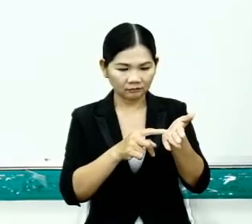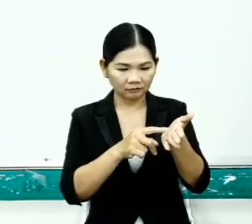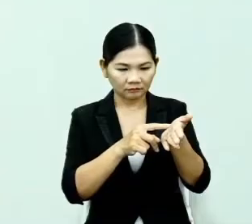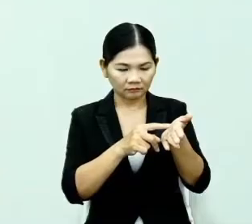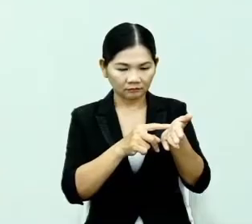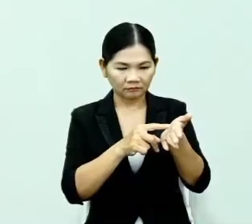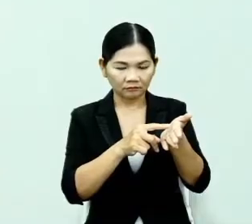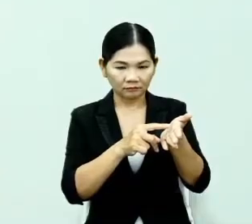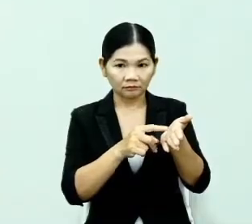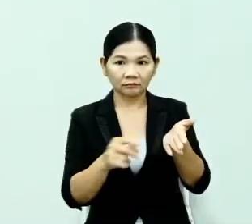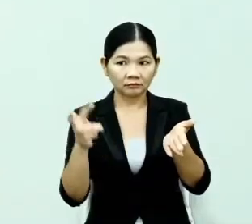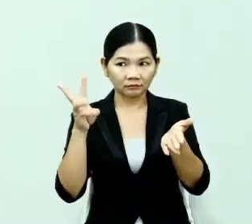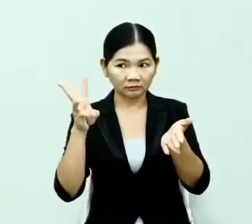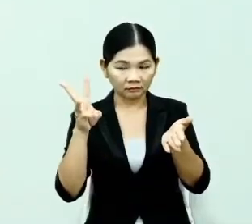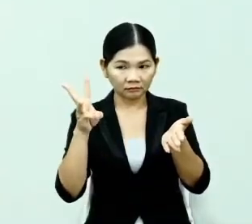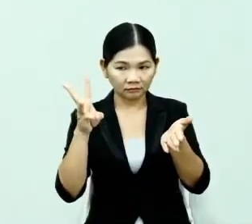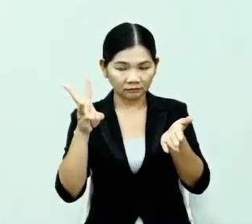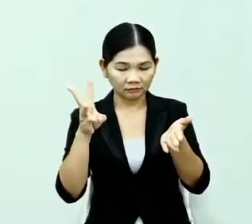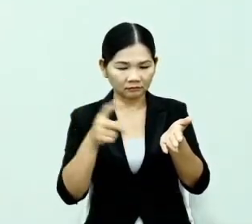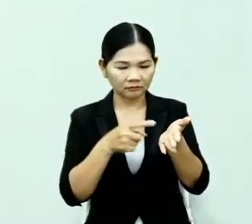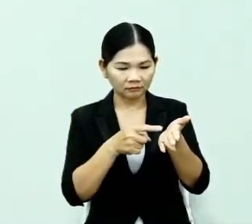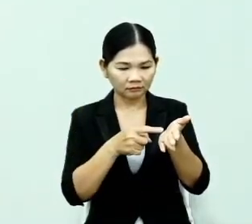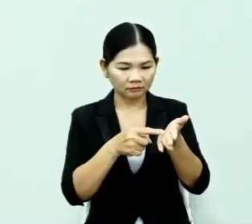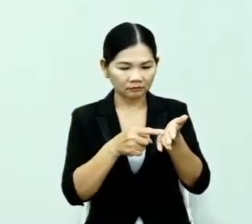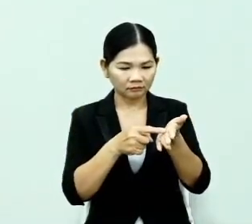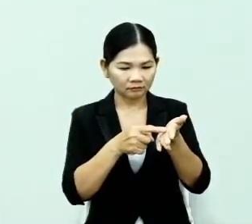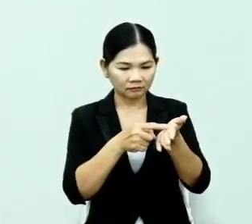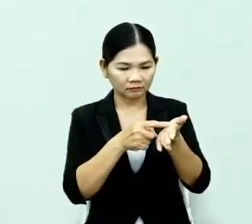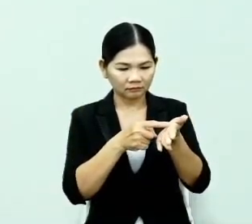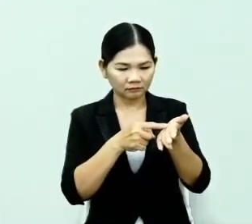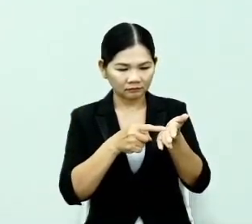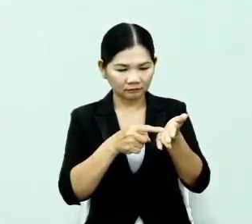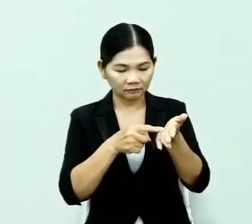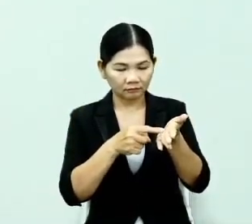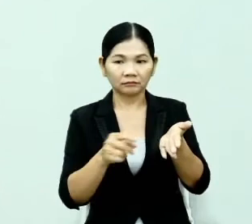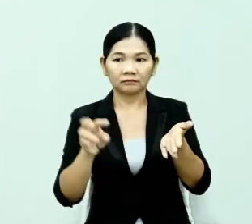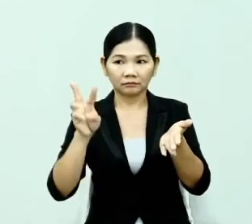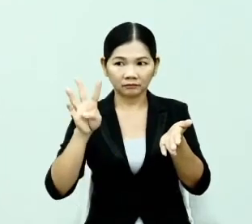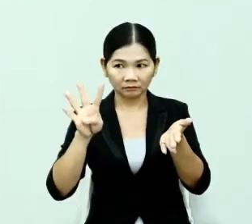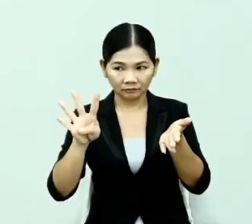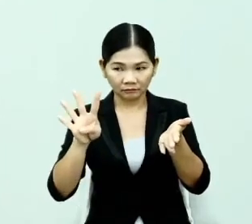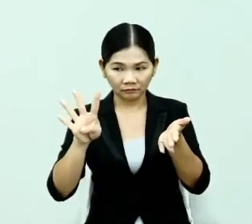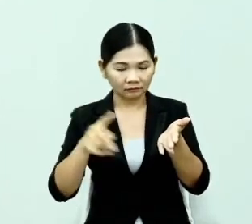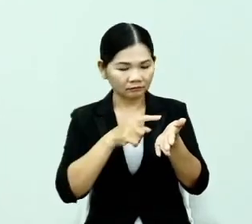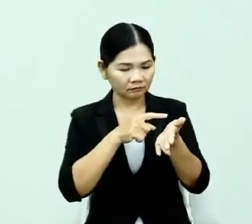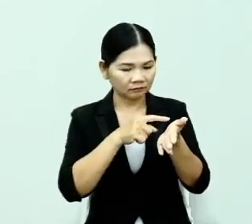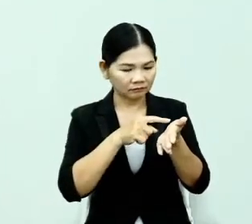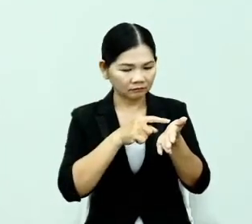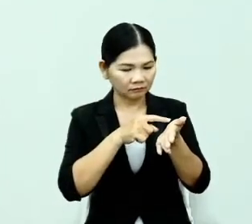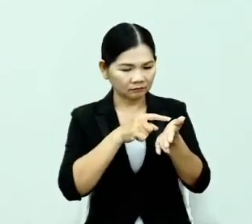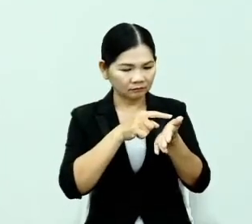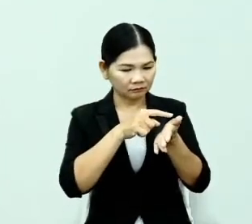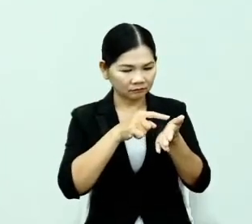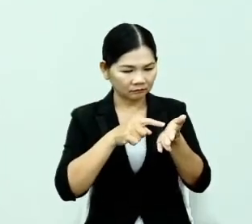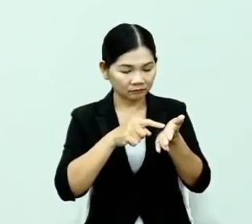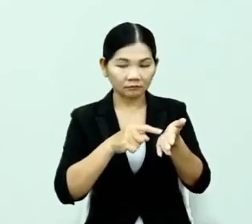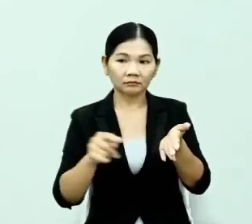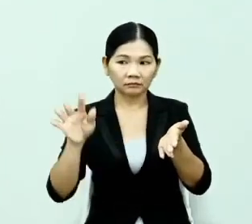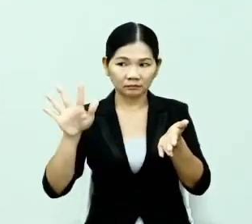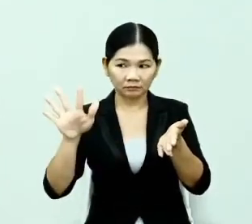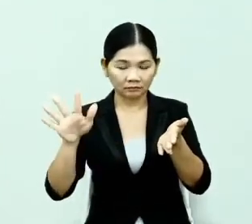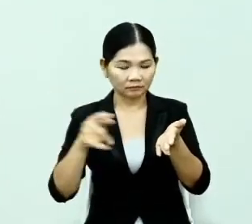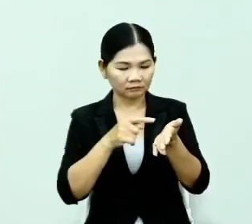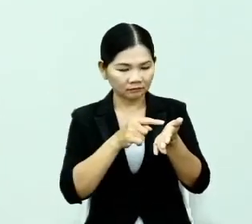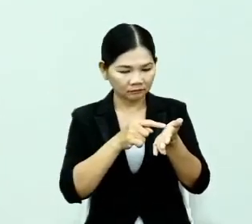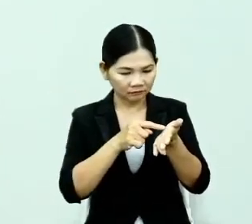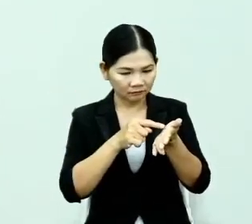ត្រង់ពីក្រោមឡើងទៅលើចលនាទី3សាកងបិទជិតចលនាទី4បន្តកាច់